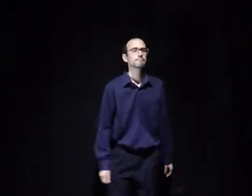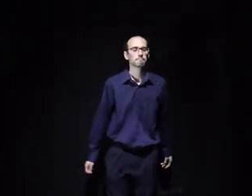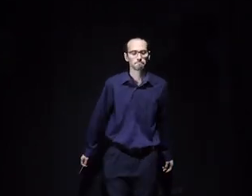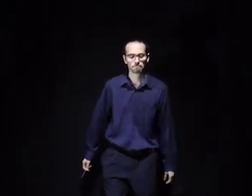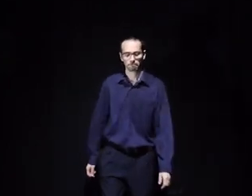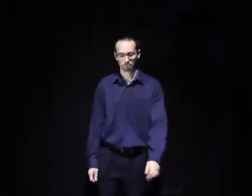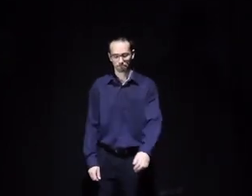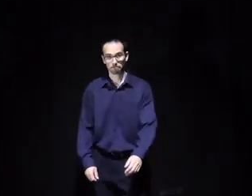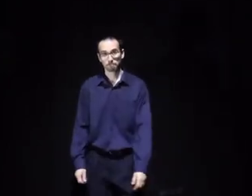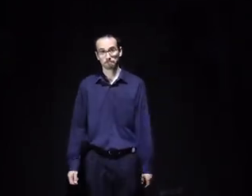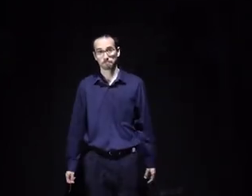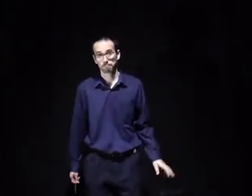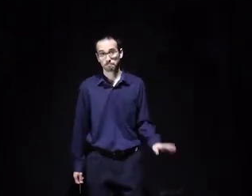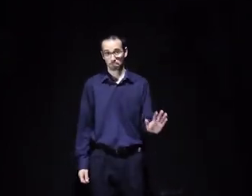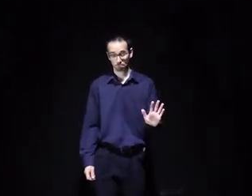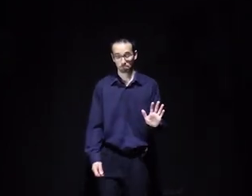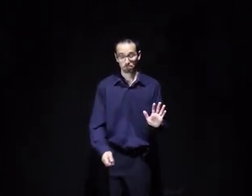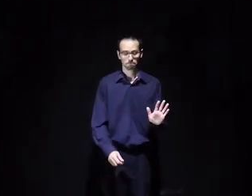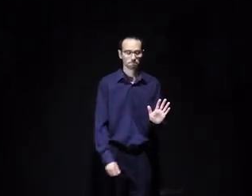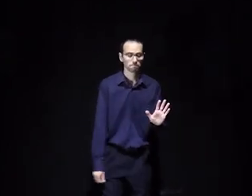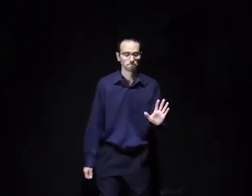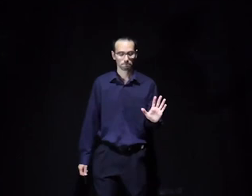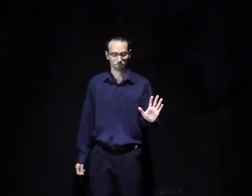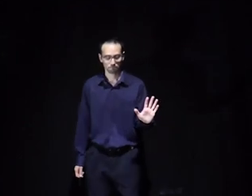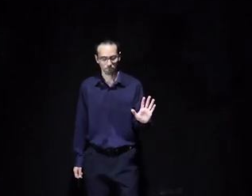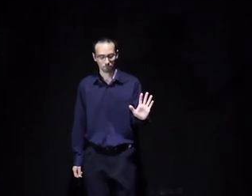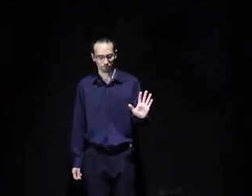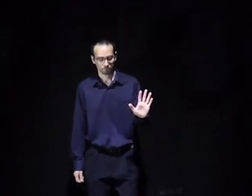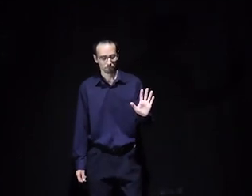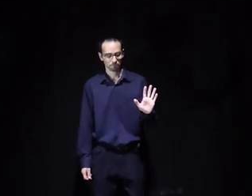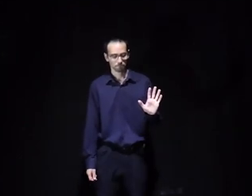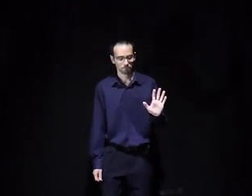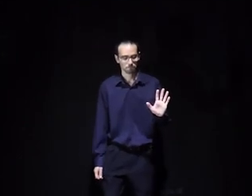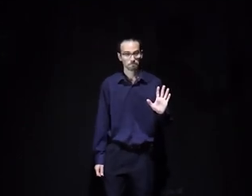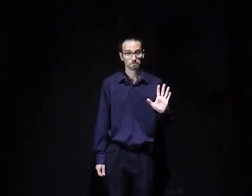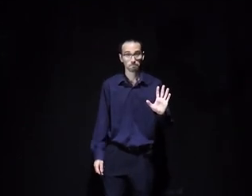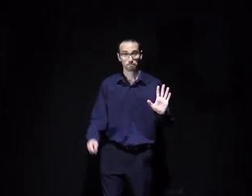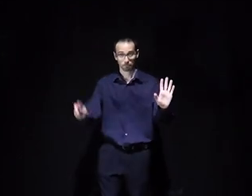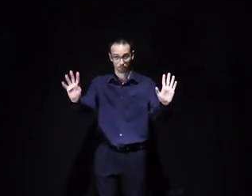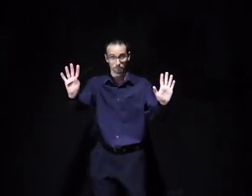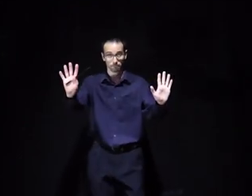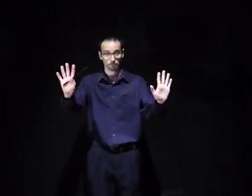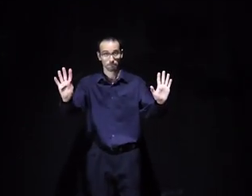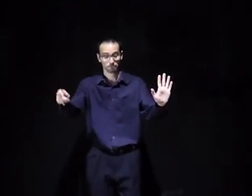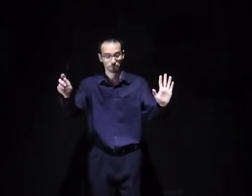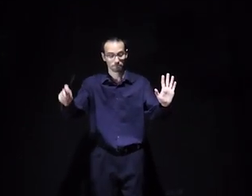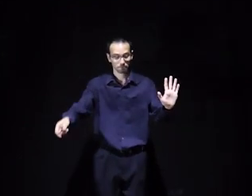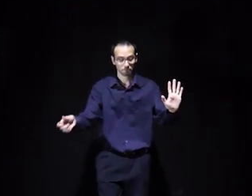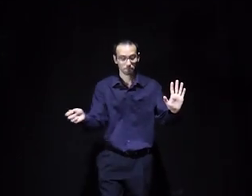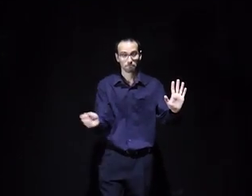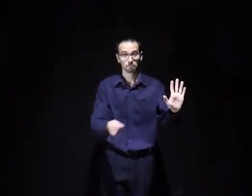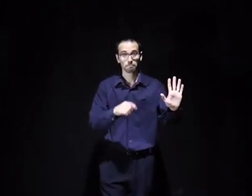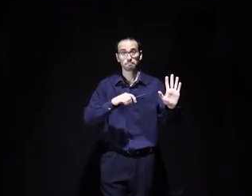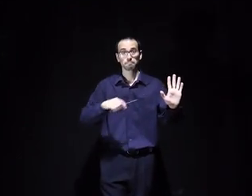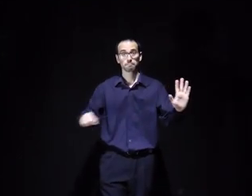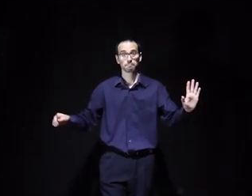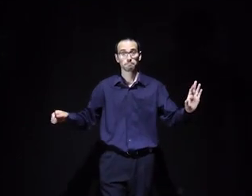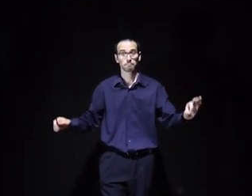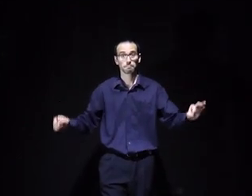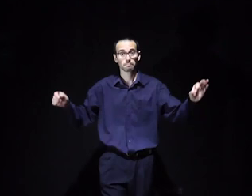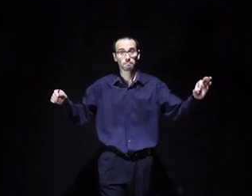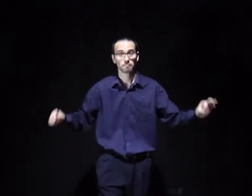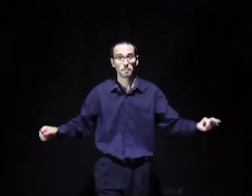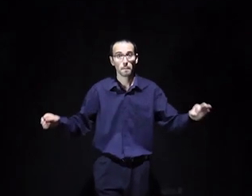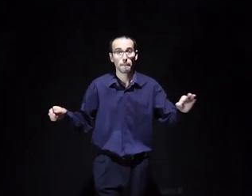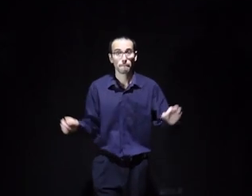nom. Una espurna de llum es desprèn al seu cos mentre il·lumina quan camina el seu